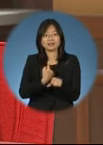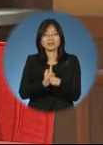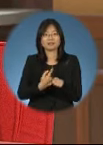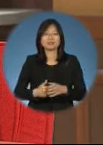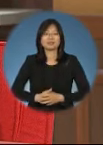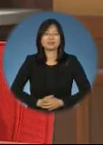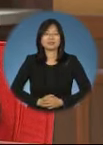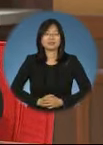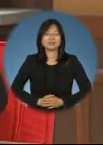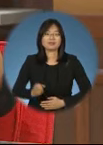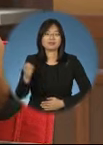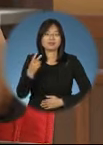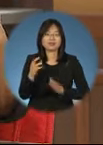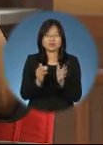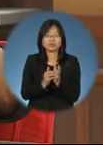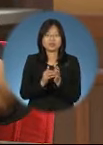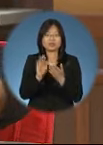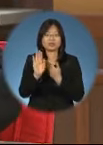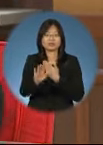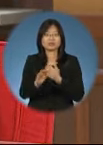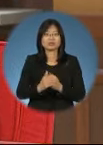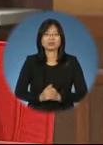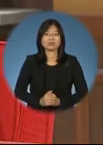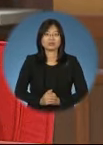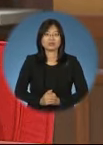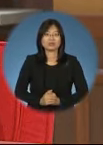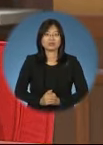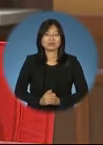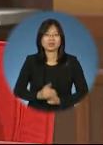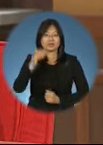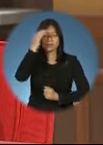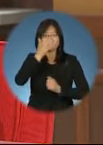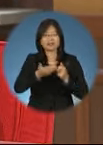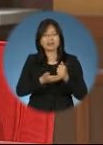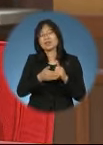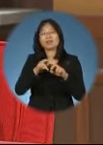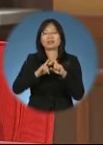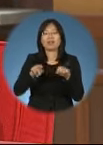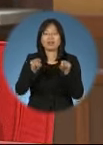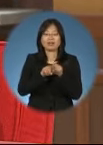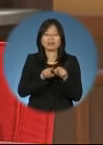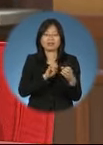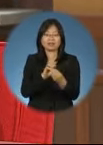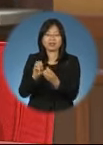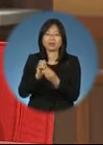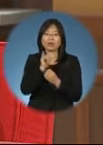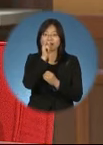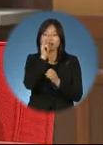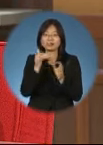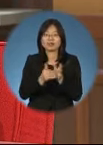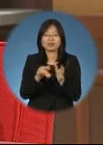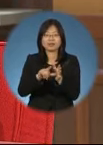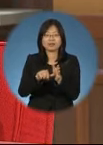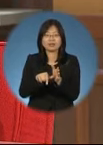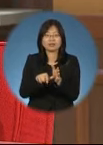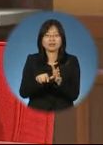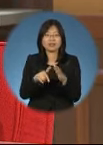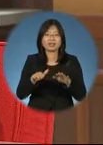한 시간. 그리고 끝나고 관객과의 대담을 갖고요. 그렇죠. 예. 예. 그 시간이